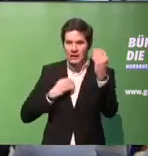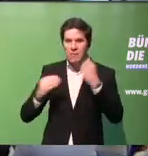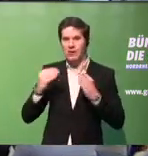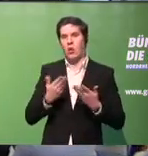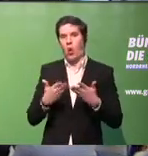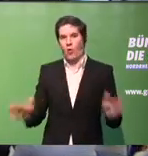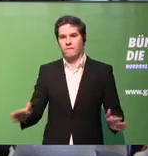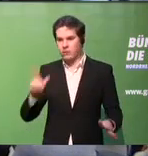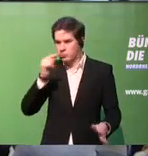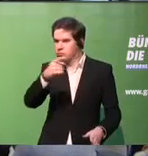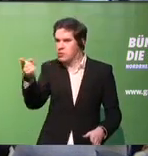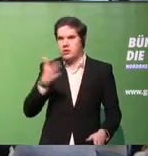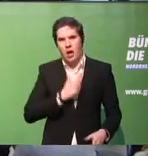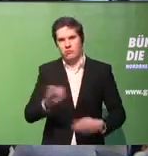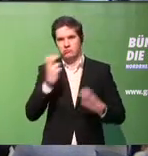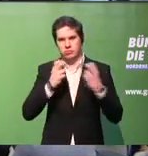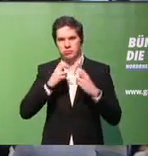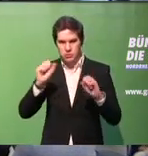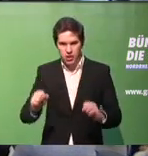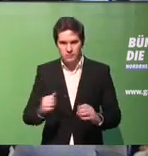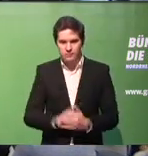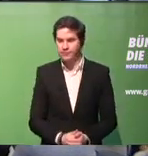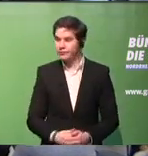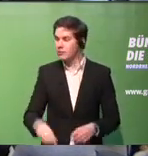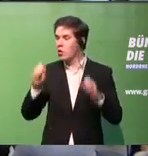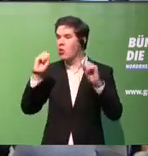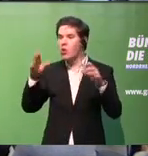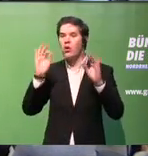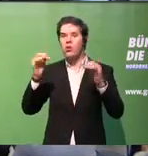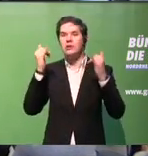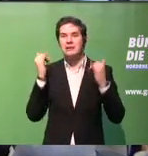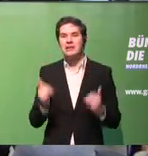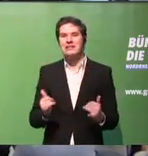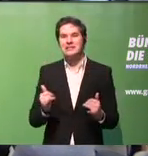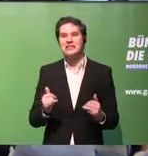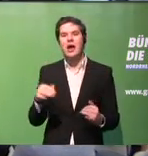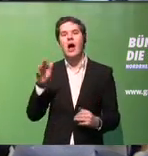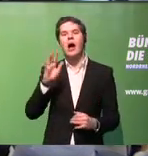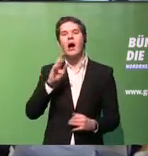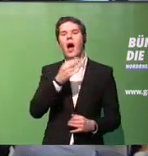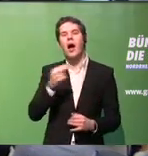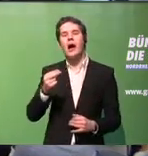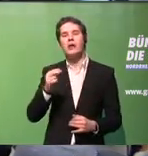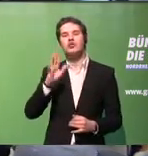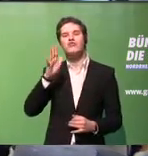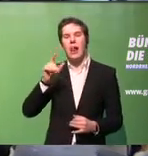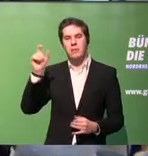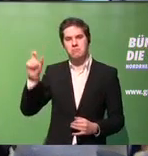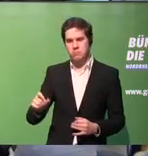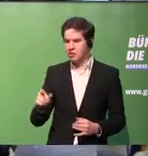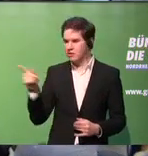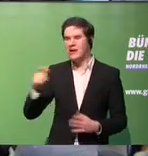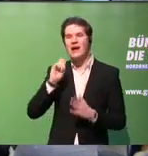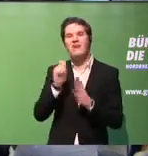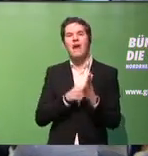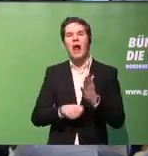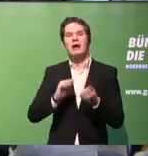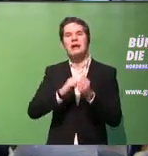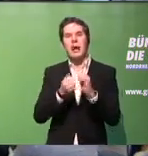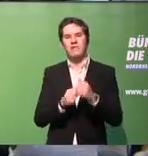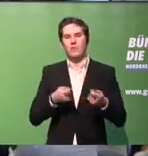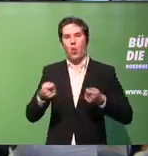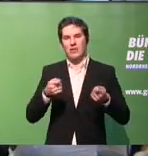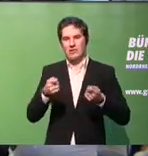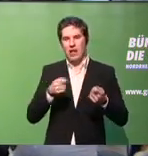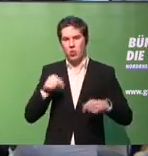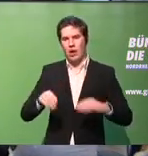anmelden, um daran teilzunehmen. Jetzt darf ich Harald Schwalbe, dem Wahlkampfkoordinator des Landesverbandes, das Wort geben.